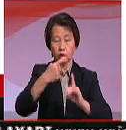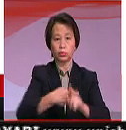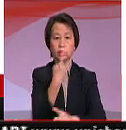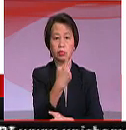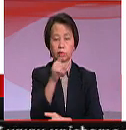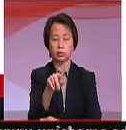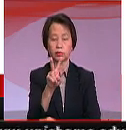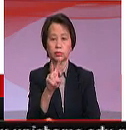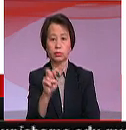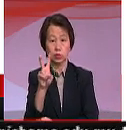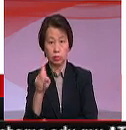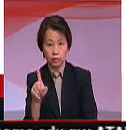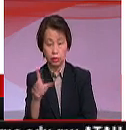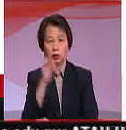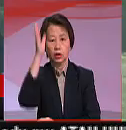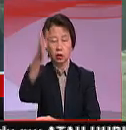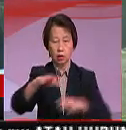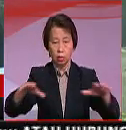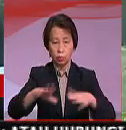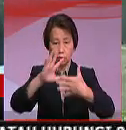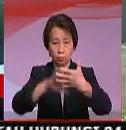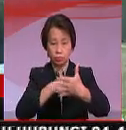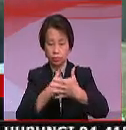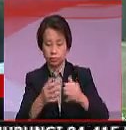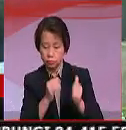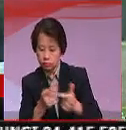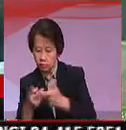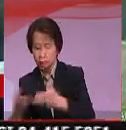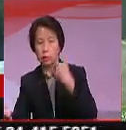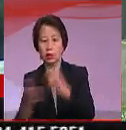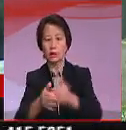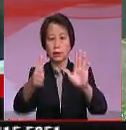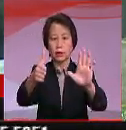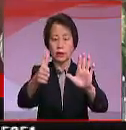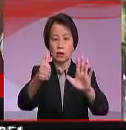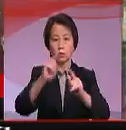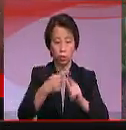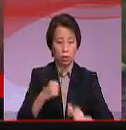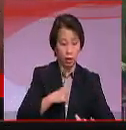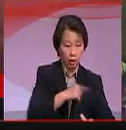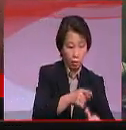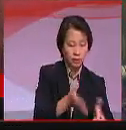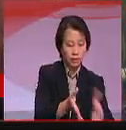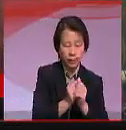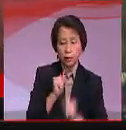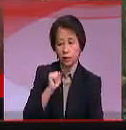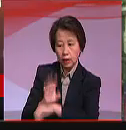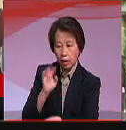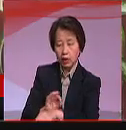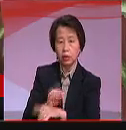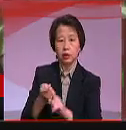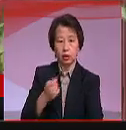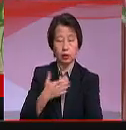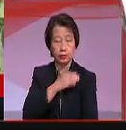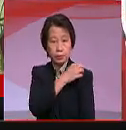Januari 2021 dan dilaksanakan secara berkala sehingga 6 bulan ahli di galak dengan sehat keuangan melalui